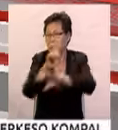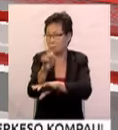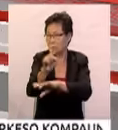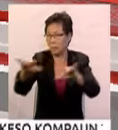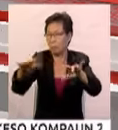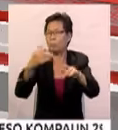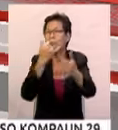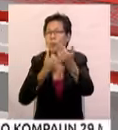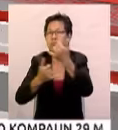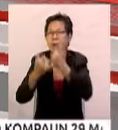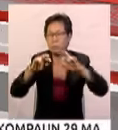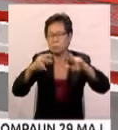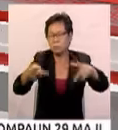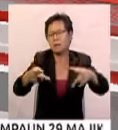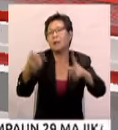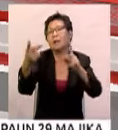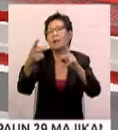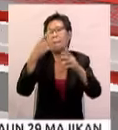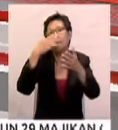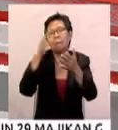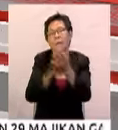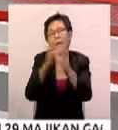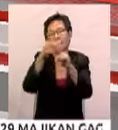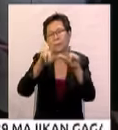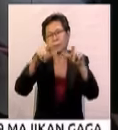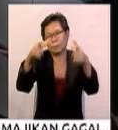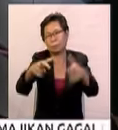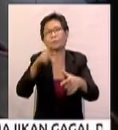yang boleh mengundang padah kepada pasukan itu.